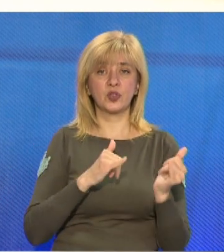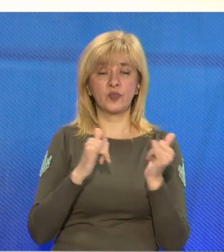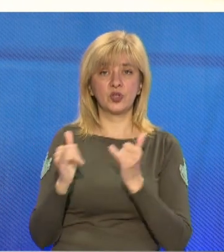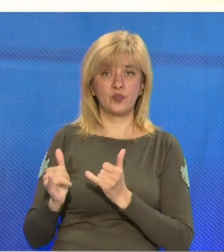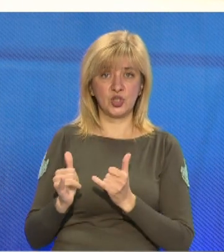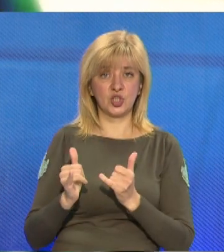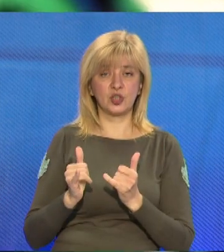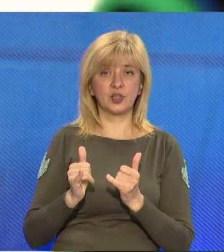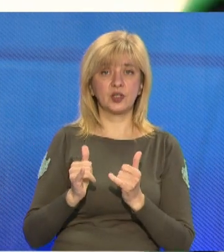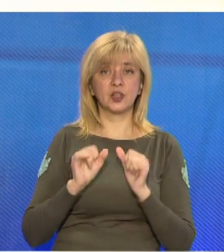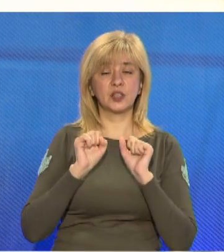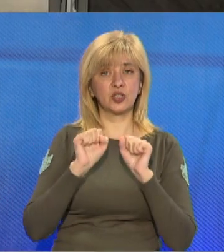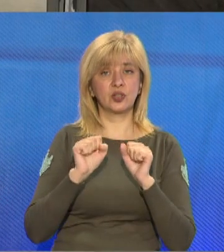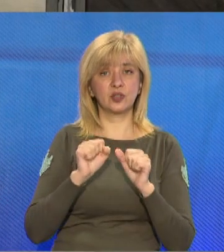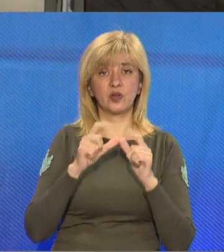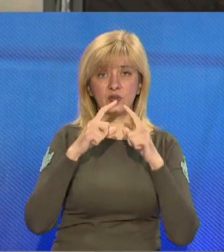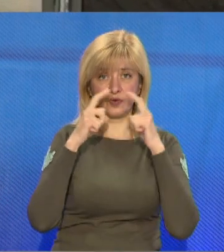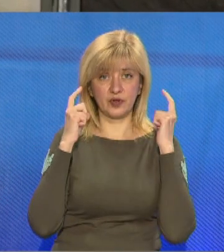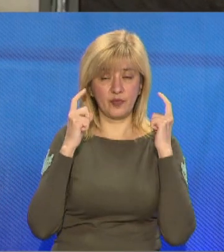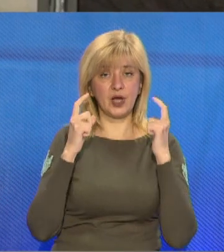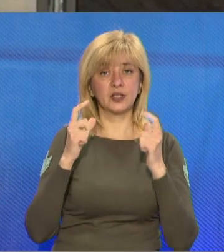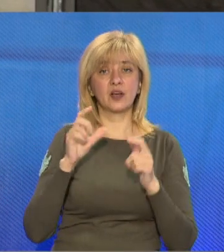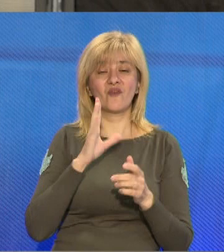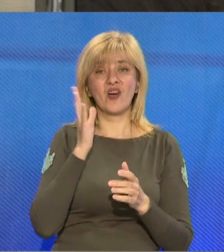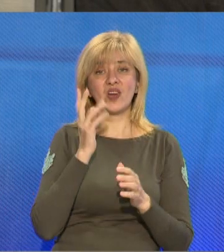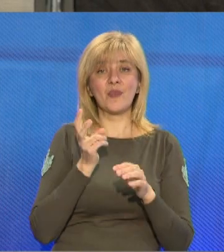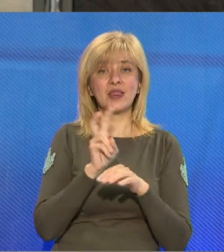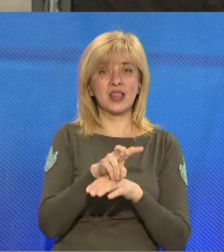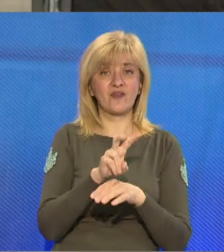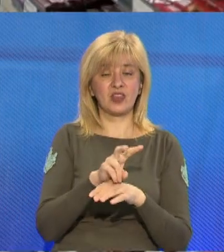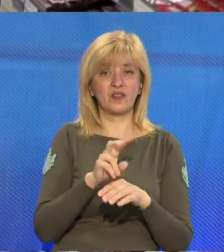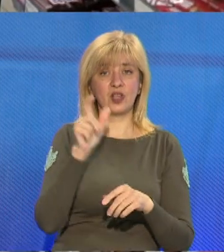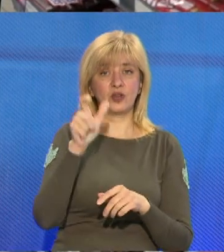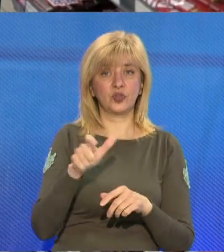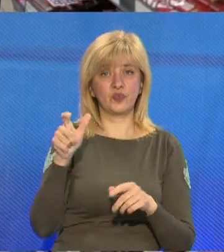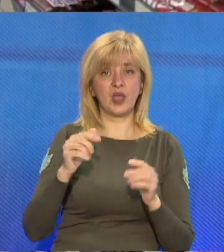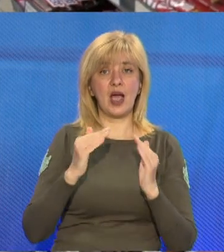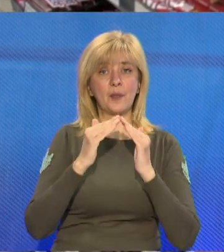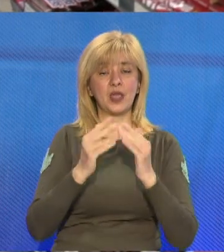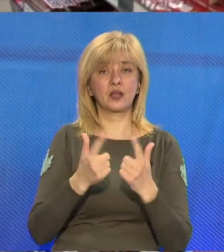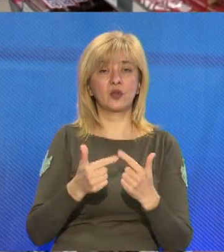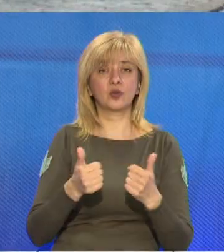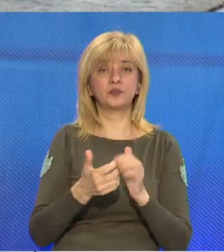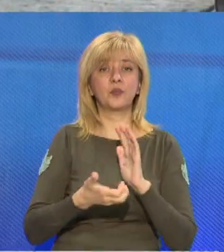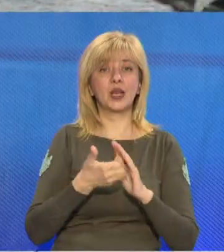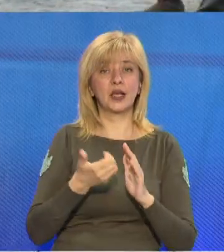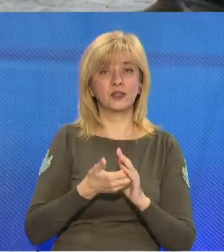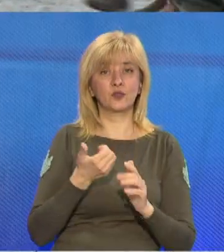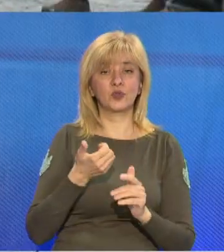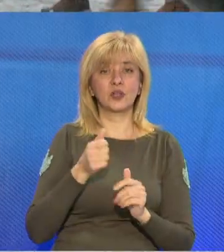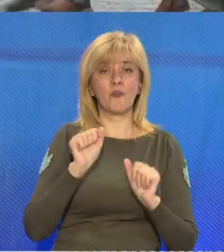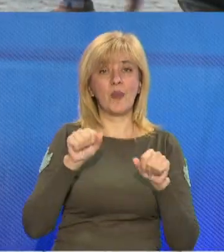абароны органаў дыхання работнікамі падчас наведвання грамадзянамі аб'ектаў і арганізацыі пры адсутнасці